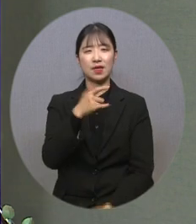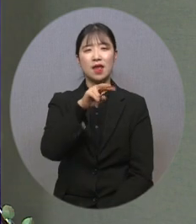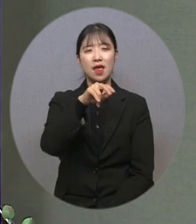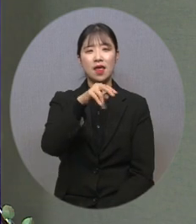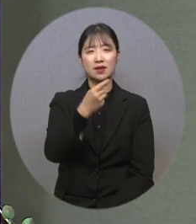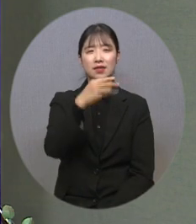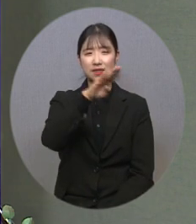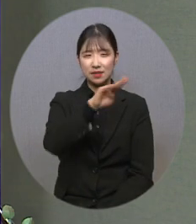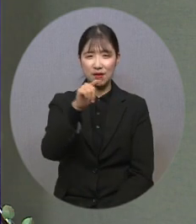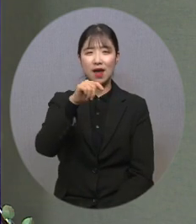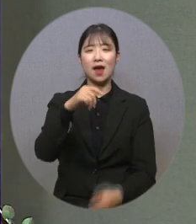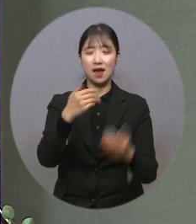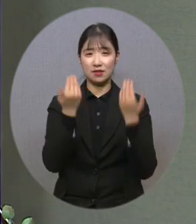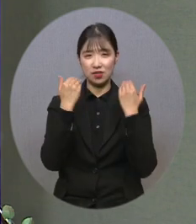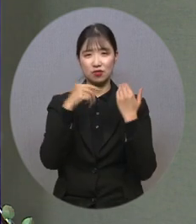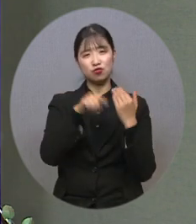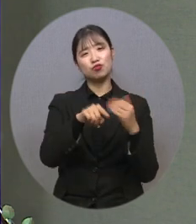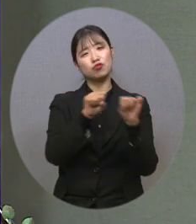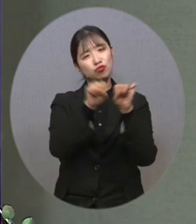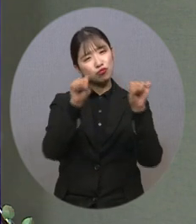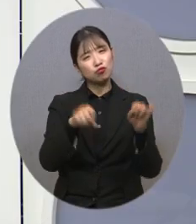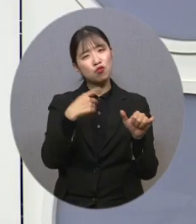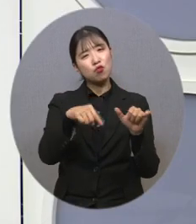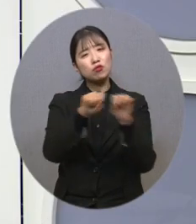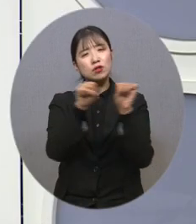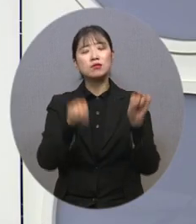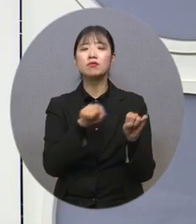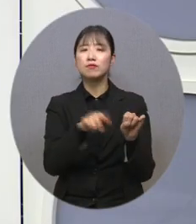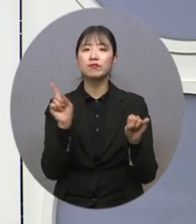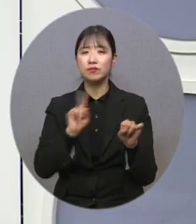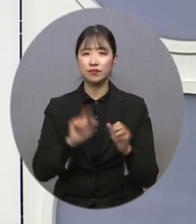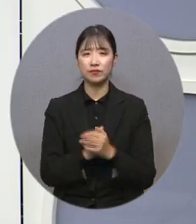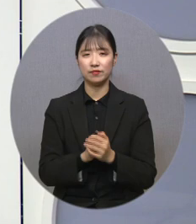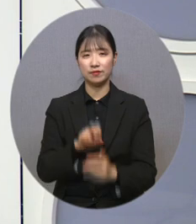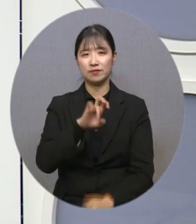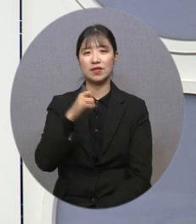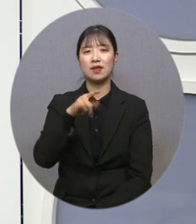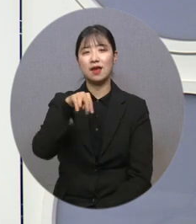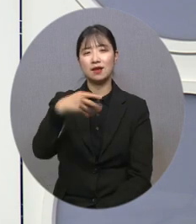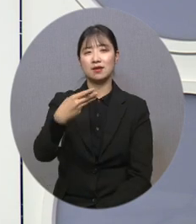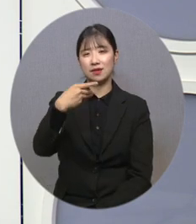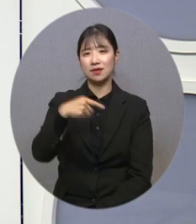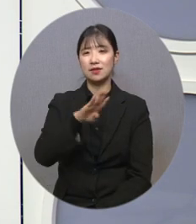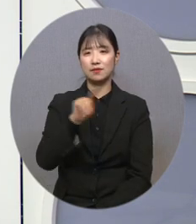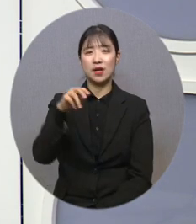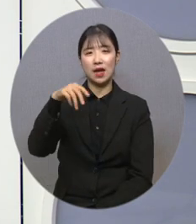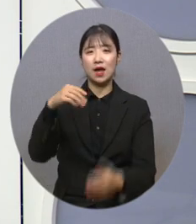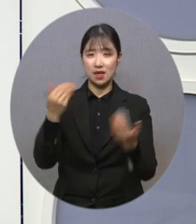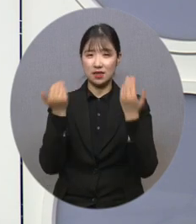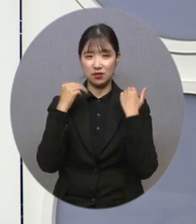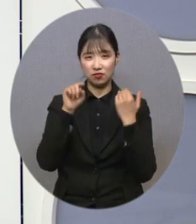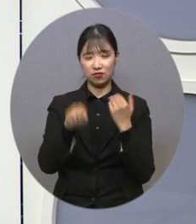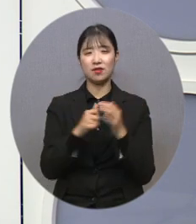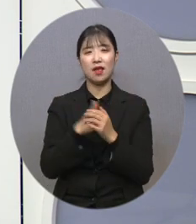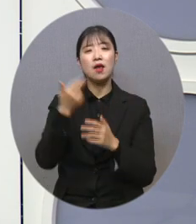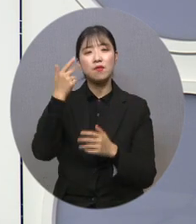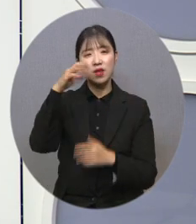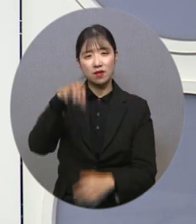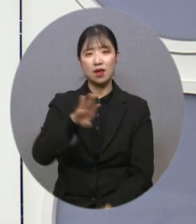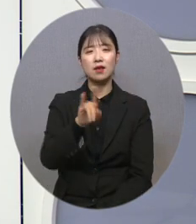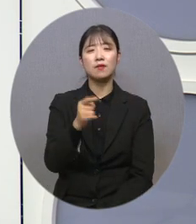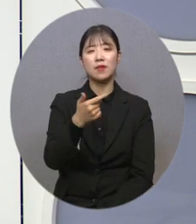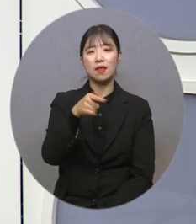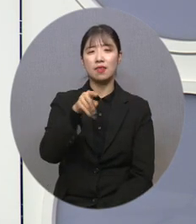스쿨의 네. 교육 시스템이라는 건 뭘 얘기하는 겁니까? 그 미네르바 스쿨이라는 것은 그 미국의